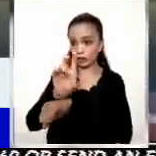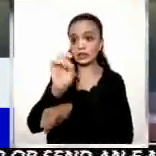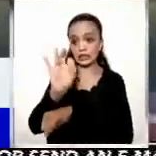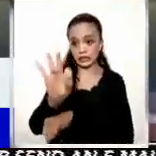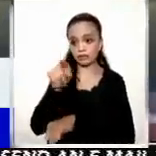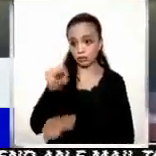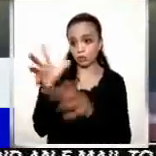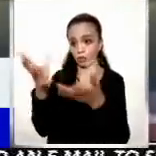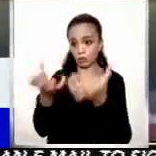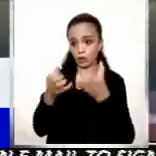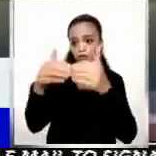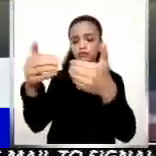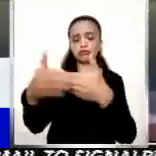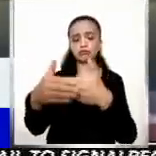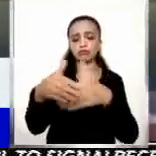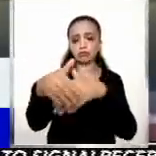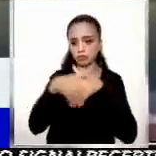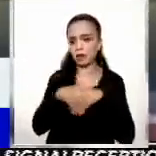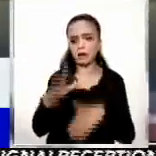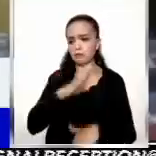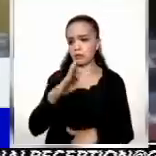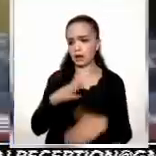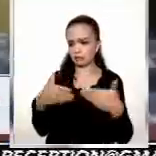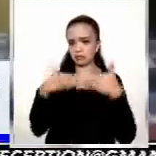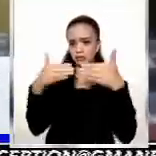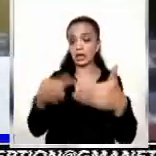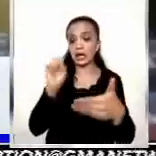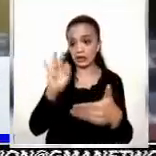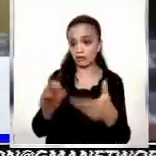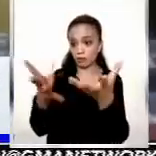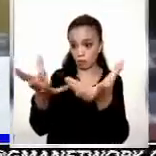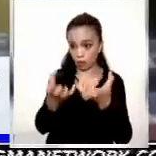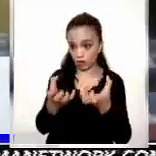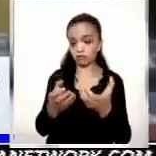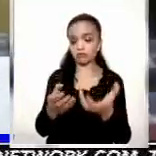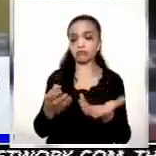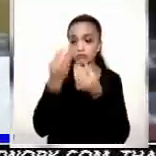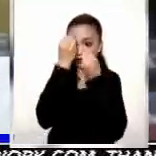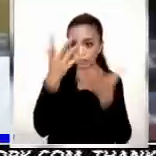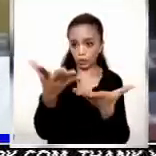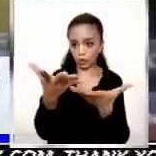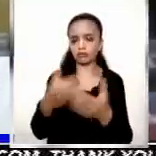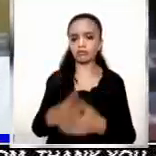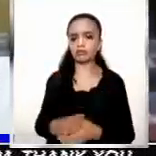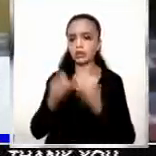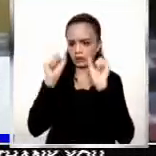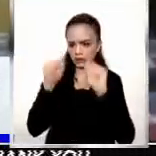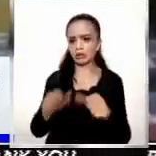Go ahead, pero kung gusto magsalita, we are willing to hear you. Karibal kasi yun ni Mayor Aquino,